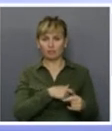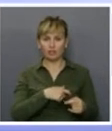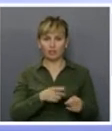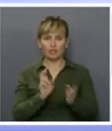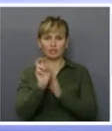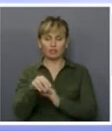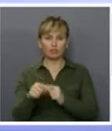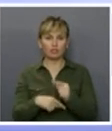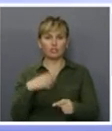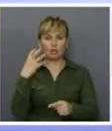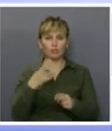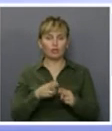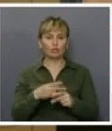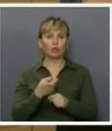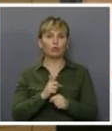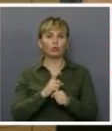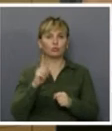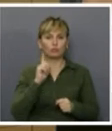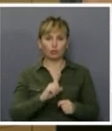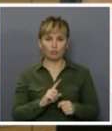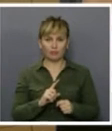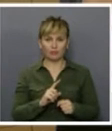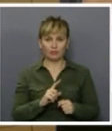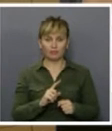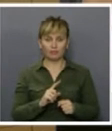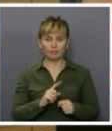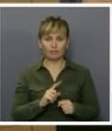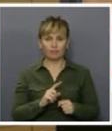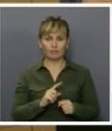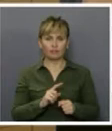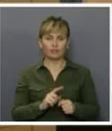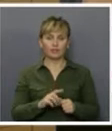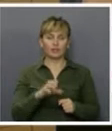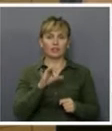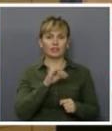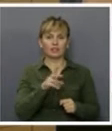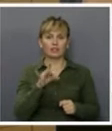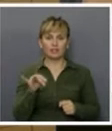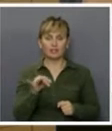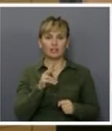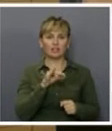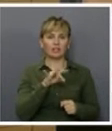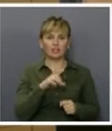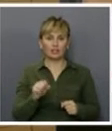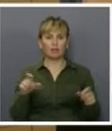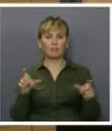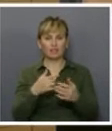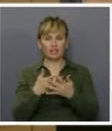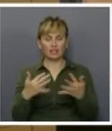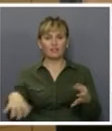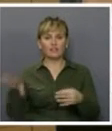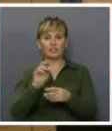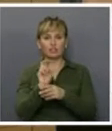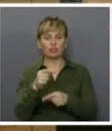через Апорт, потому что это удобнее. Те же самые LC Waikiki, Кира Пластинина и так далее, они все заходят